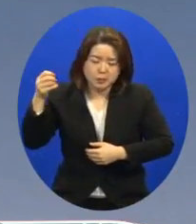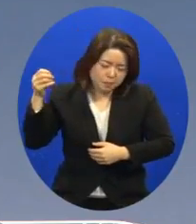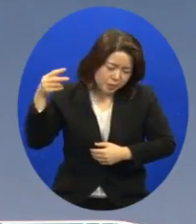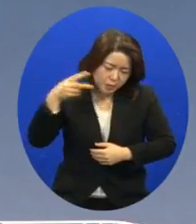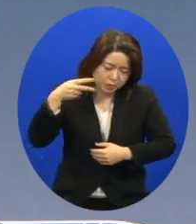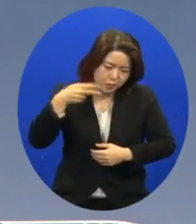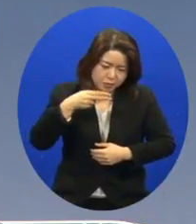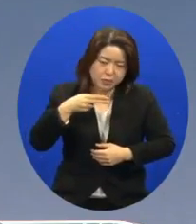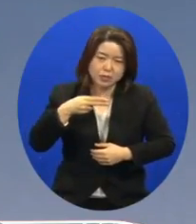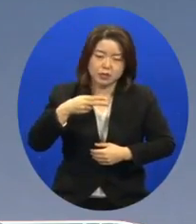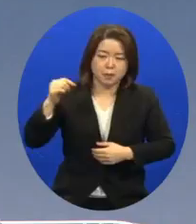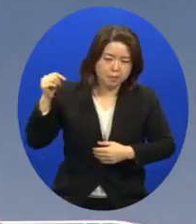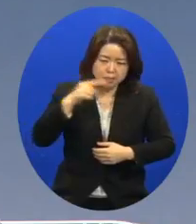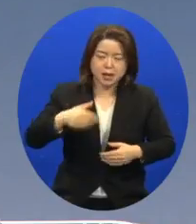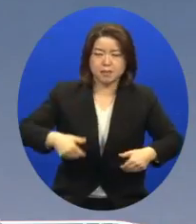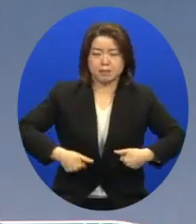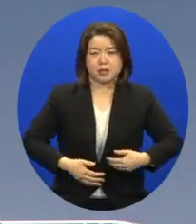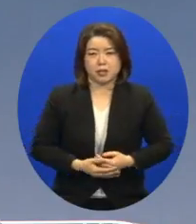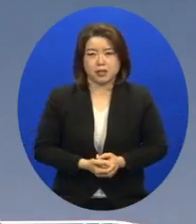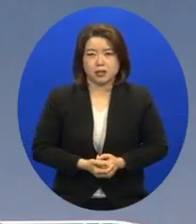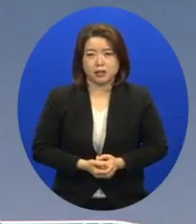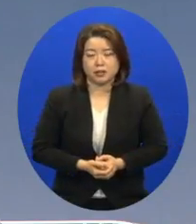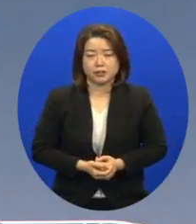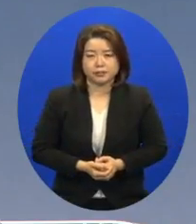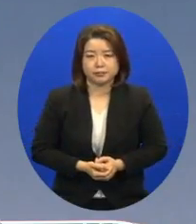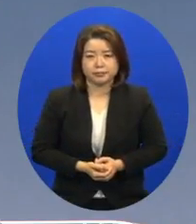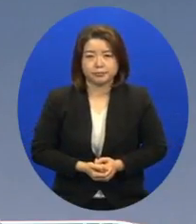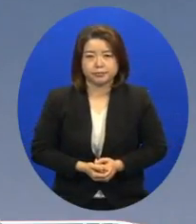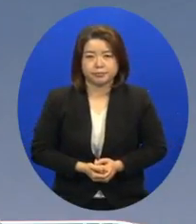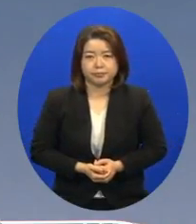여러분 끌 꺼내야 합니다